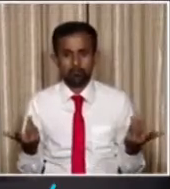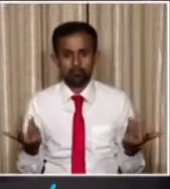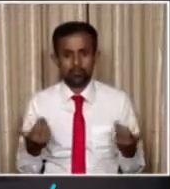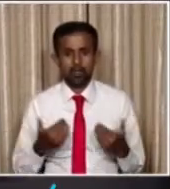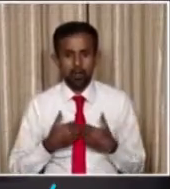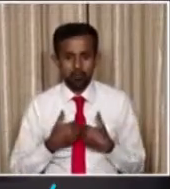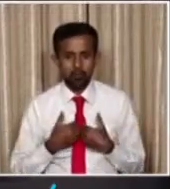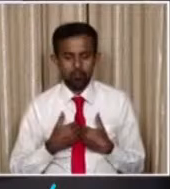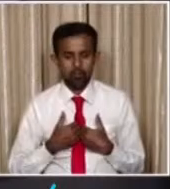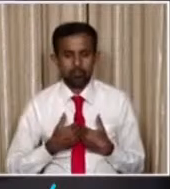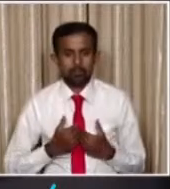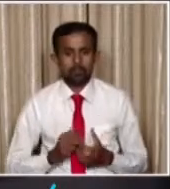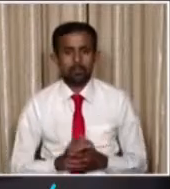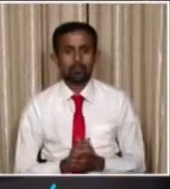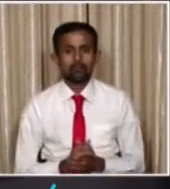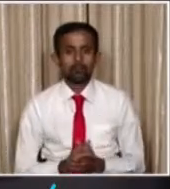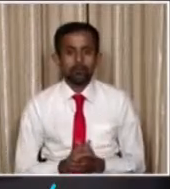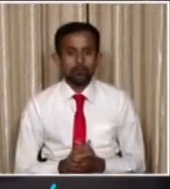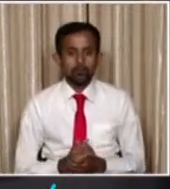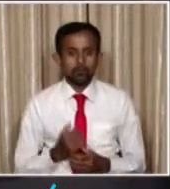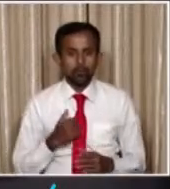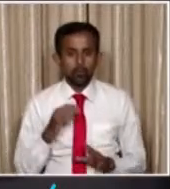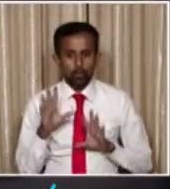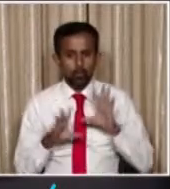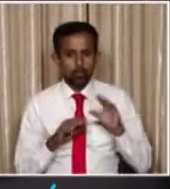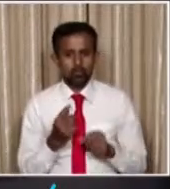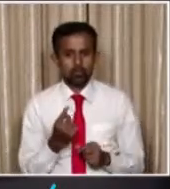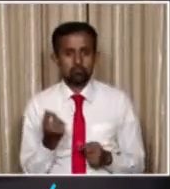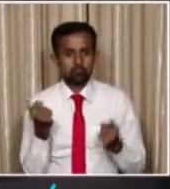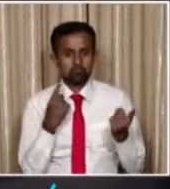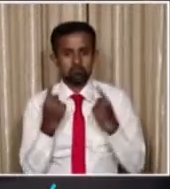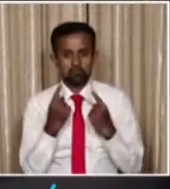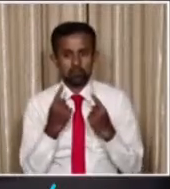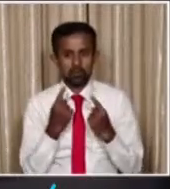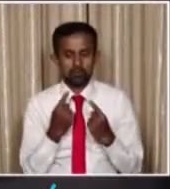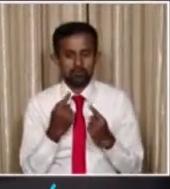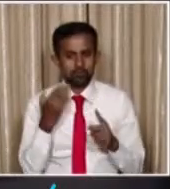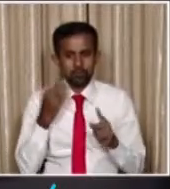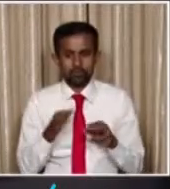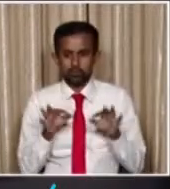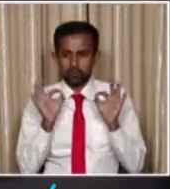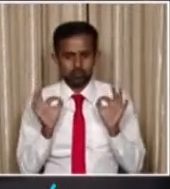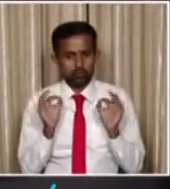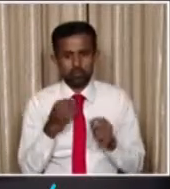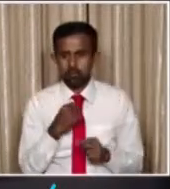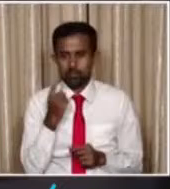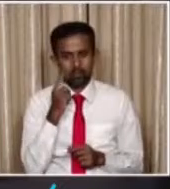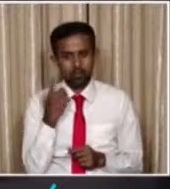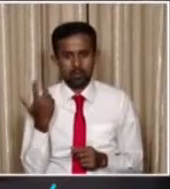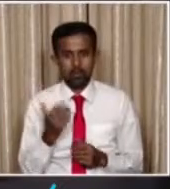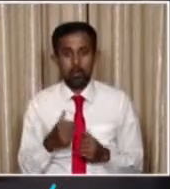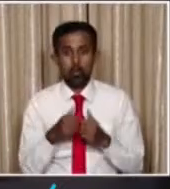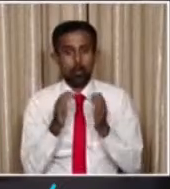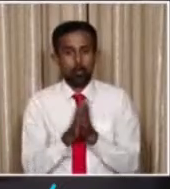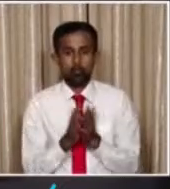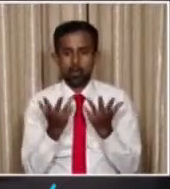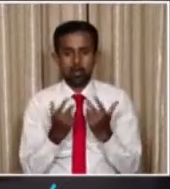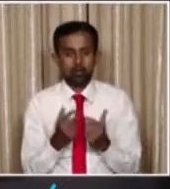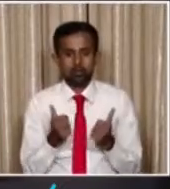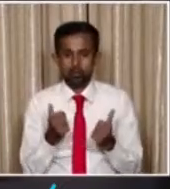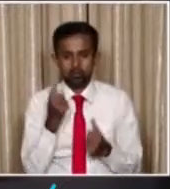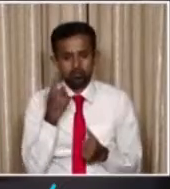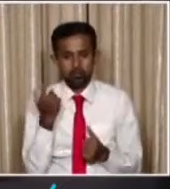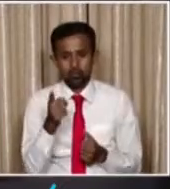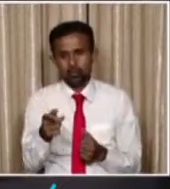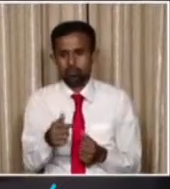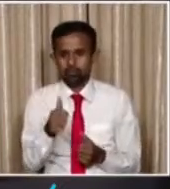අපිට විශේෂයෙන්ම ලැබිලා තියෙන තොරතුරු. මේ තොරතුරු සම්බන්ධව මම දන්නේ නිවැරදිද කියලා සම්පූර්ණ මම කියන සංඛ්‍යා ලේඛන ටික ඔබතුමාට